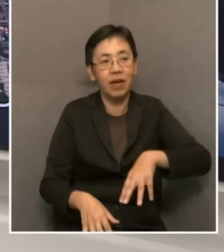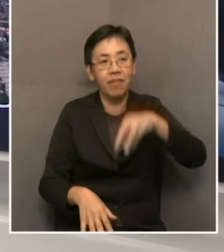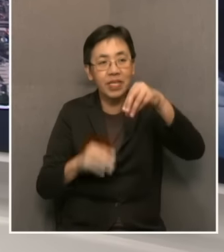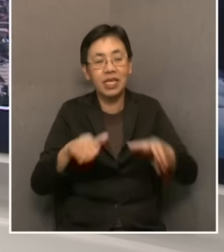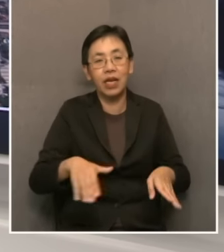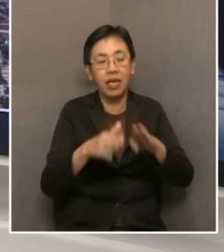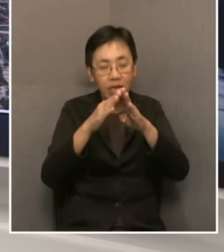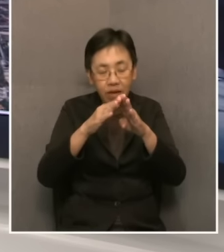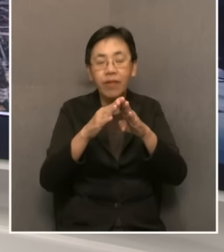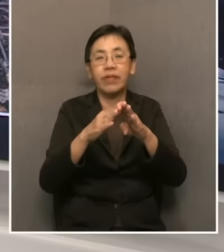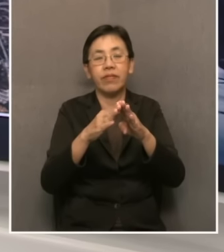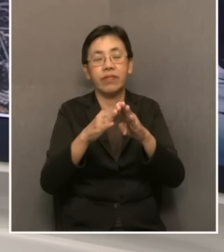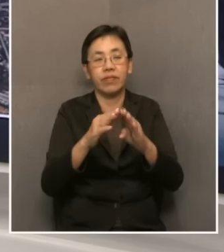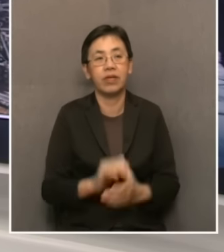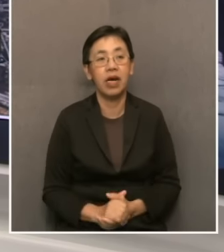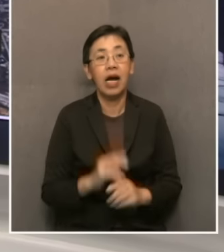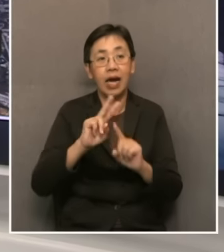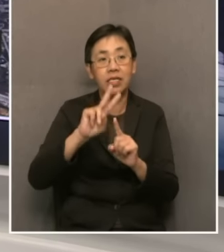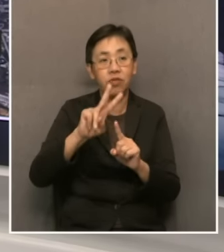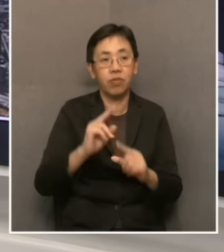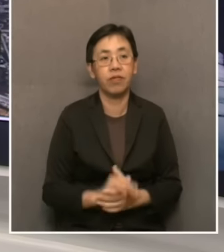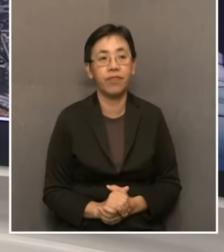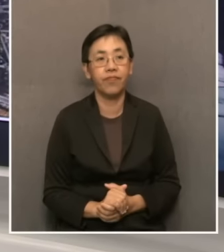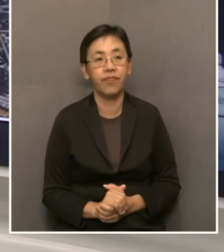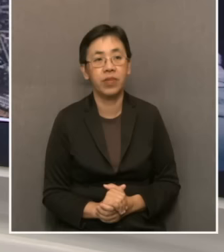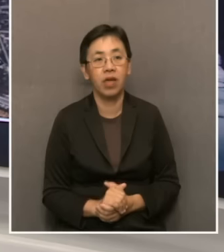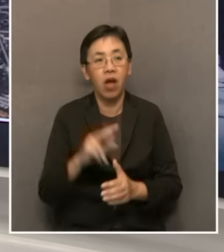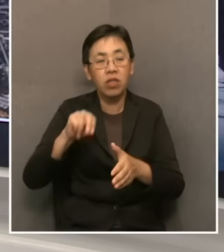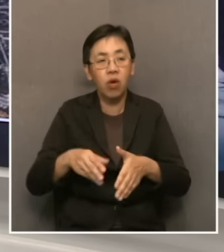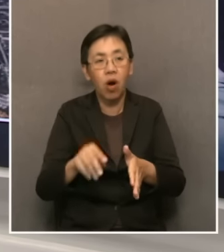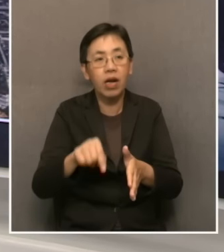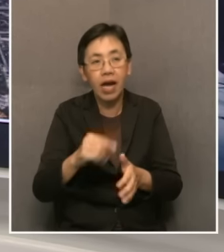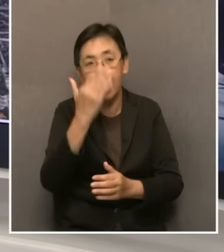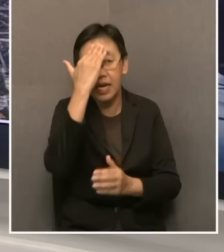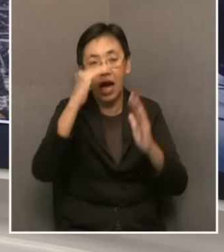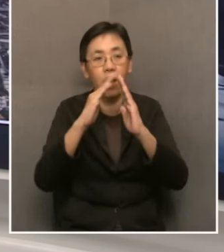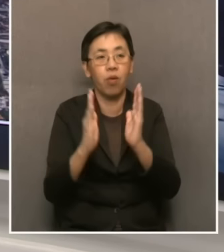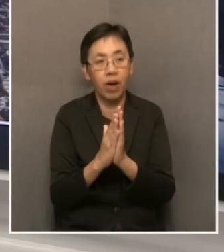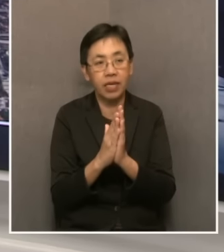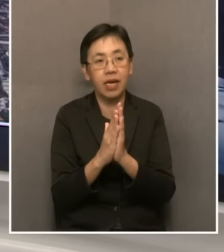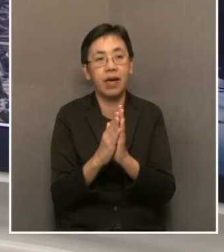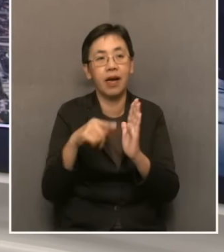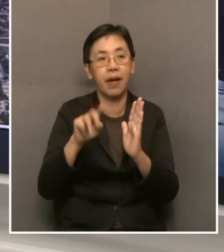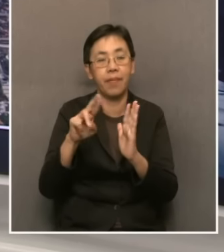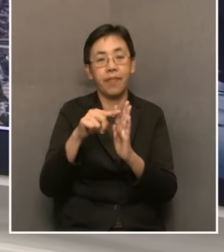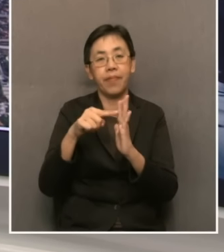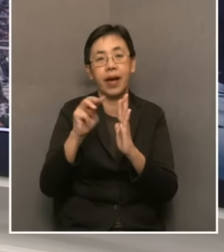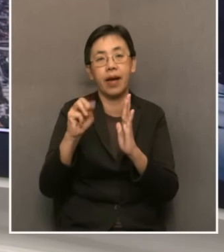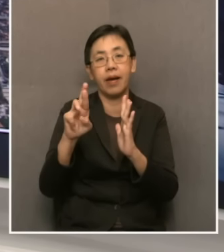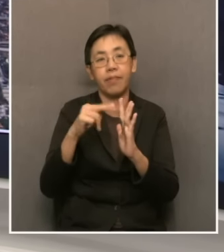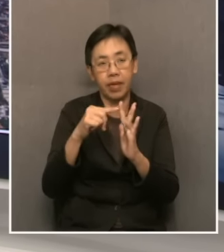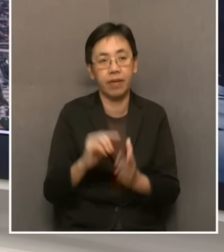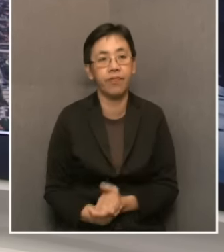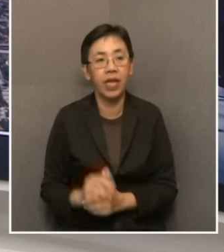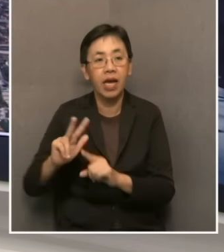ตำบลประตูชัยจุดที่2นะคะบริเวณคลองเมืองหน้าวัดพระเมรุตำบลลุมพลีนะคะและจุดที่3